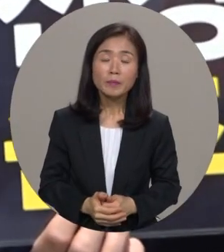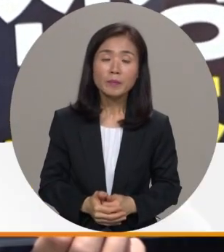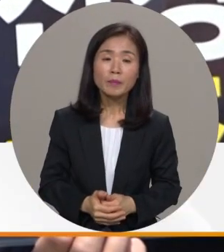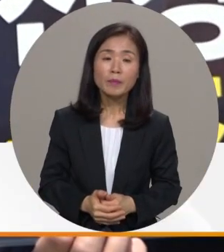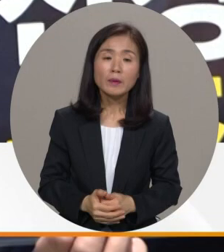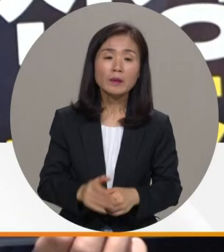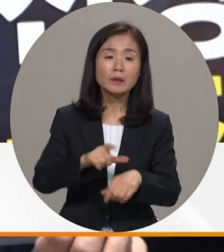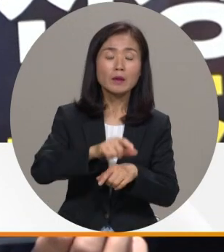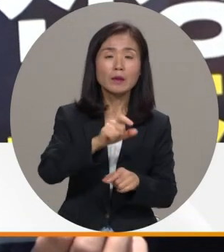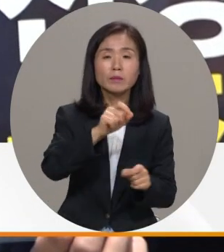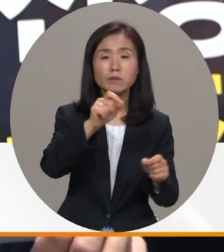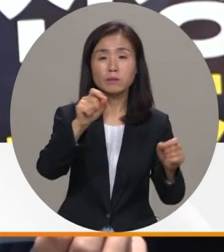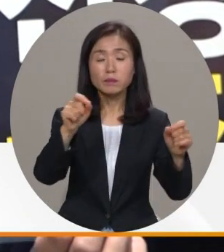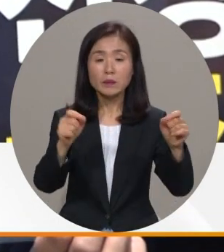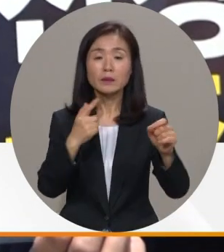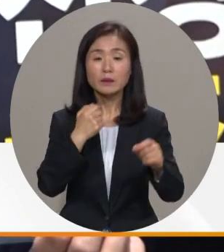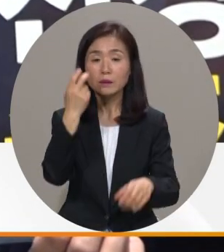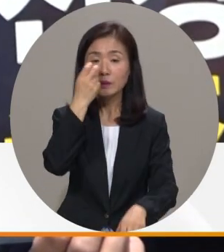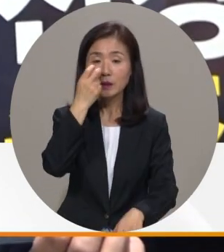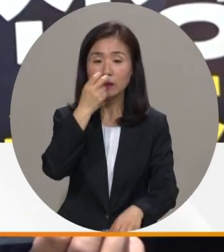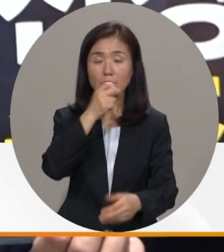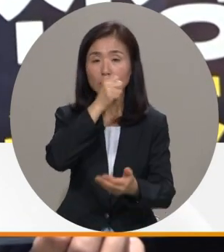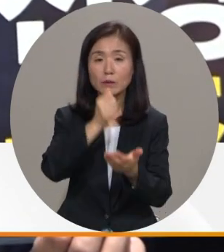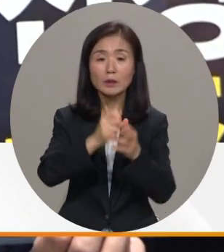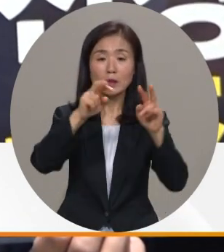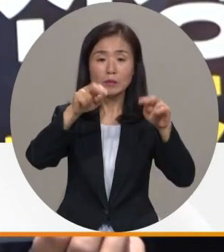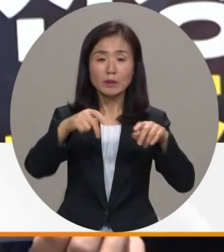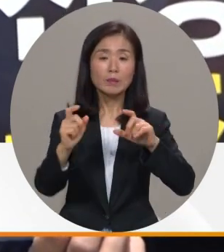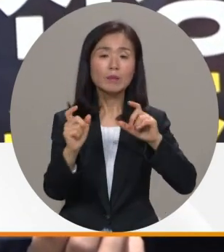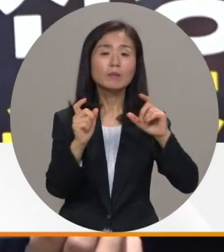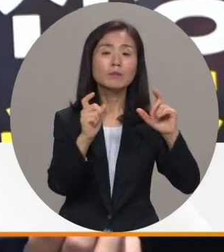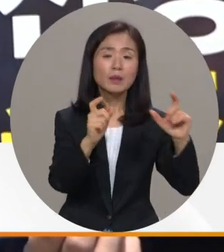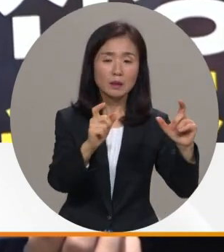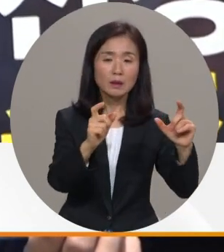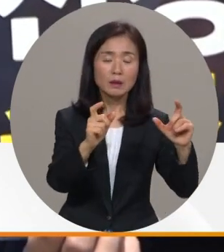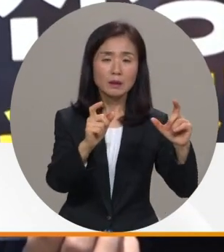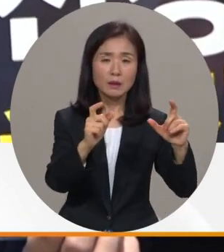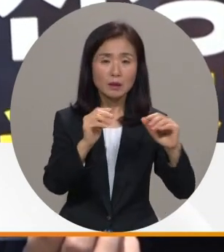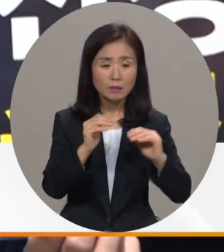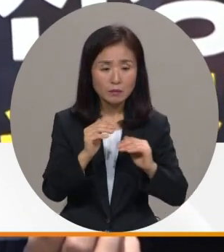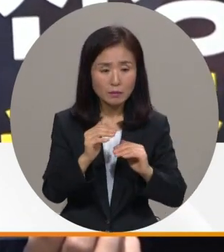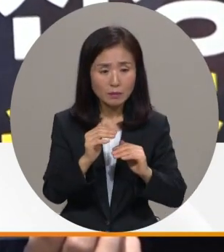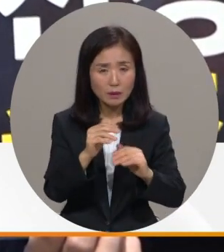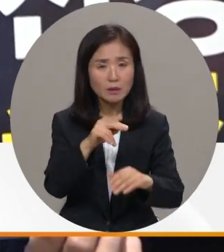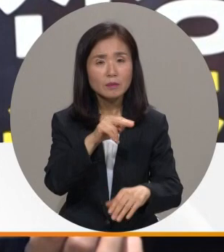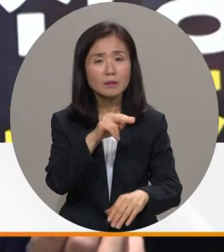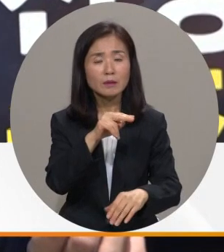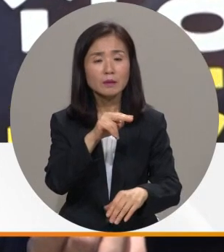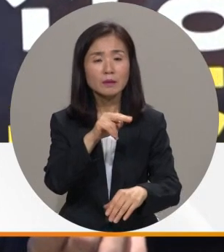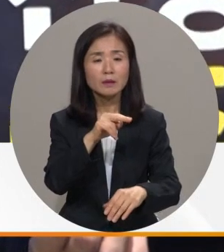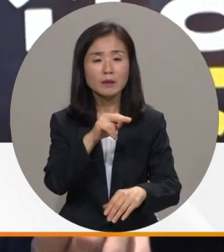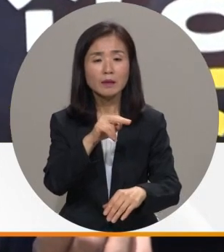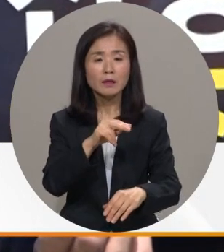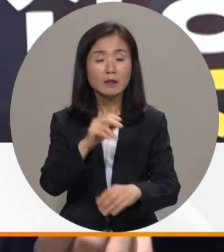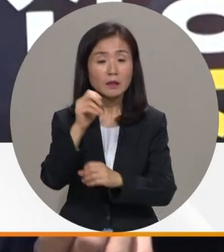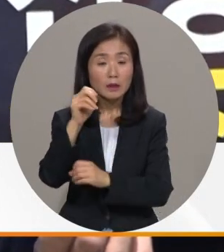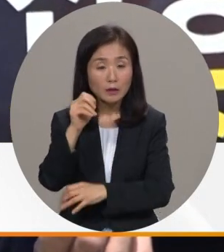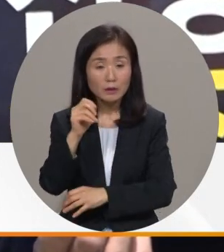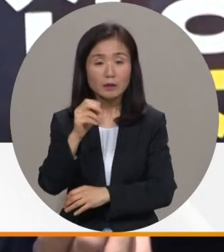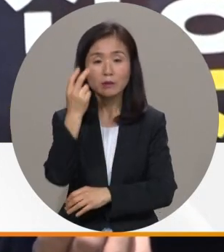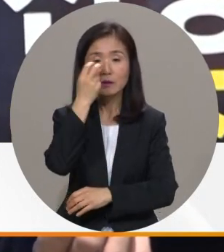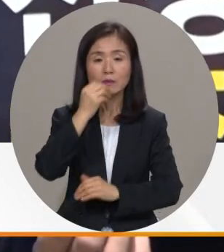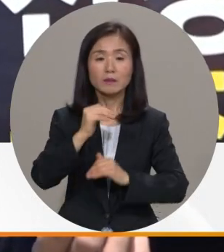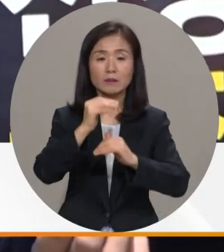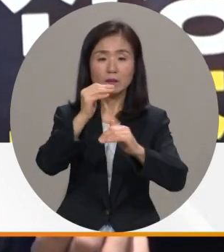오래 끌었던 수사가 무혐의 처분으로 결론을 내린 이런 과정들을 보면서 근본적인